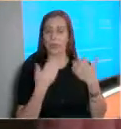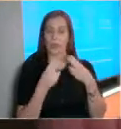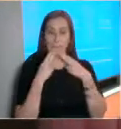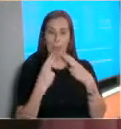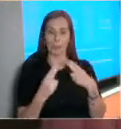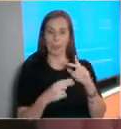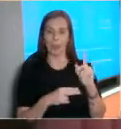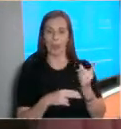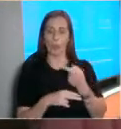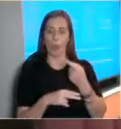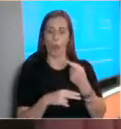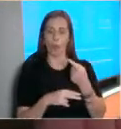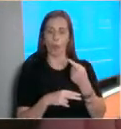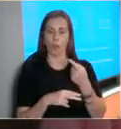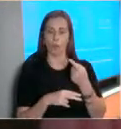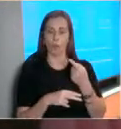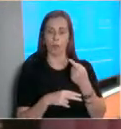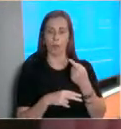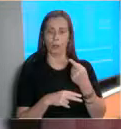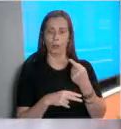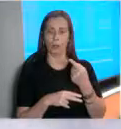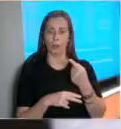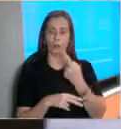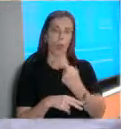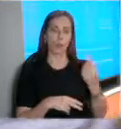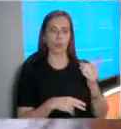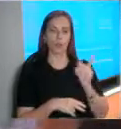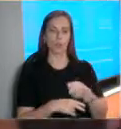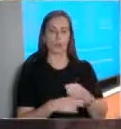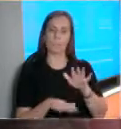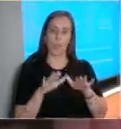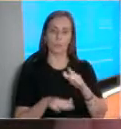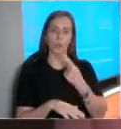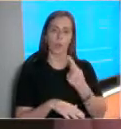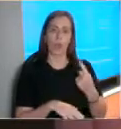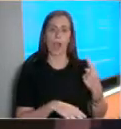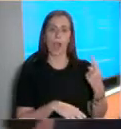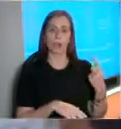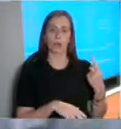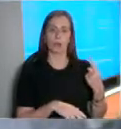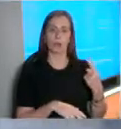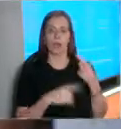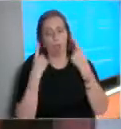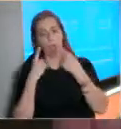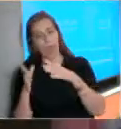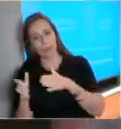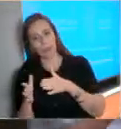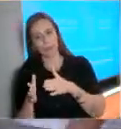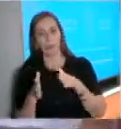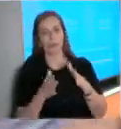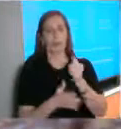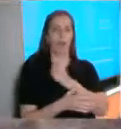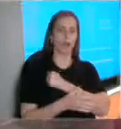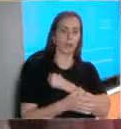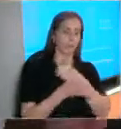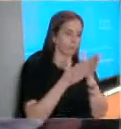מענה לכל היעדים במה שהם צריכים. פחות או יותר כל אחד, לציבור החרדי, לציבור